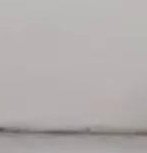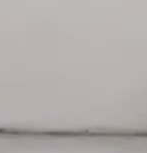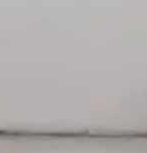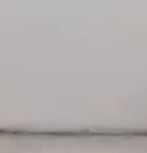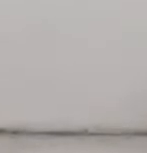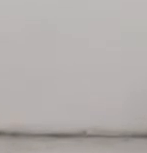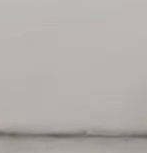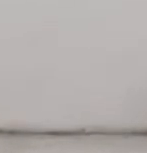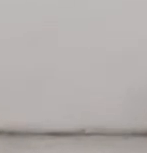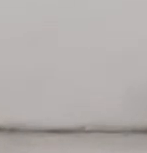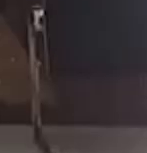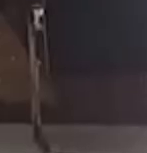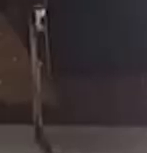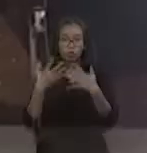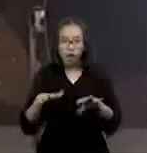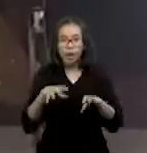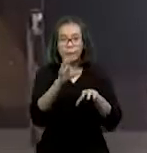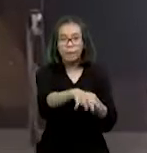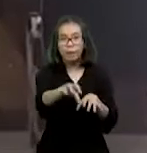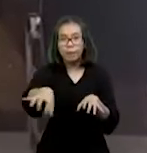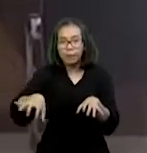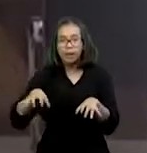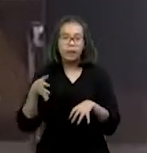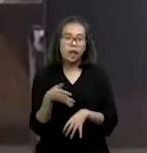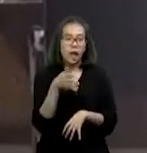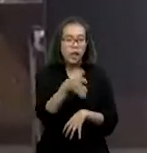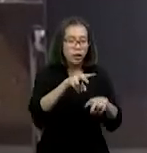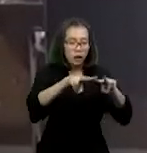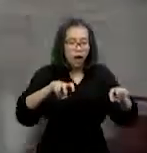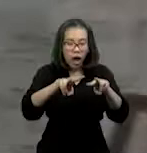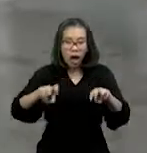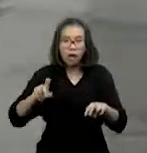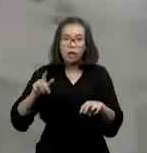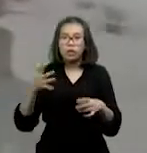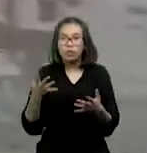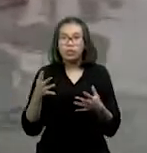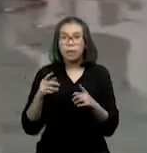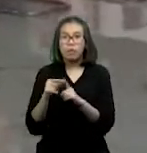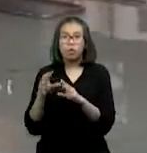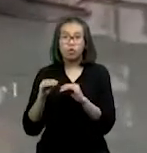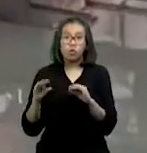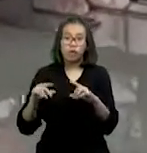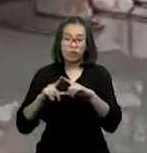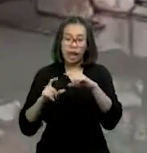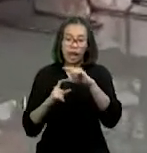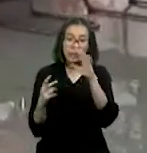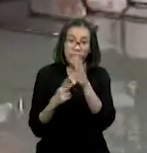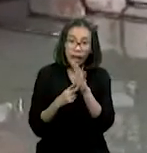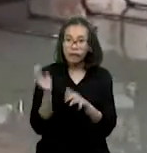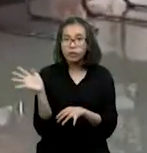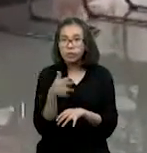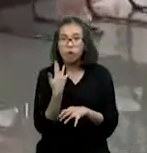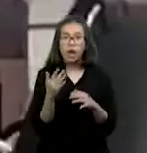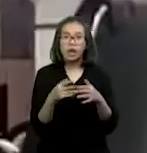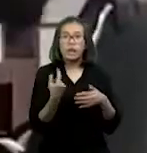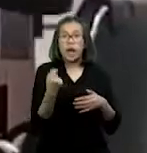Selama penggeledahan berlangsung, sejumlah ASN di lingkungan Pemkat Langkat tidak diperkenankan keluar. Begitu juga dengan ASN dan tamu yang berada di